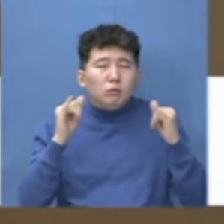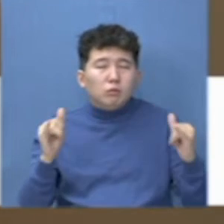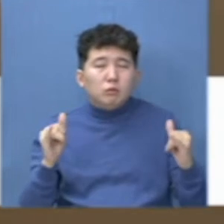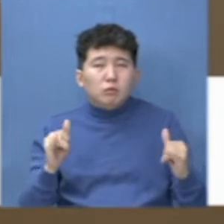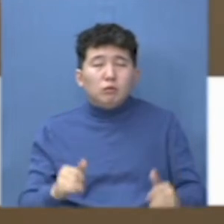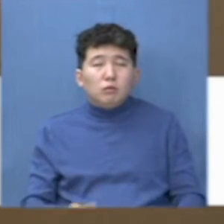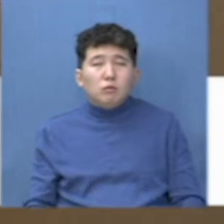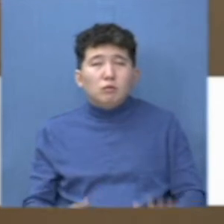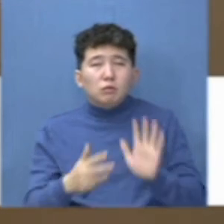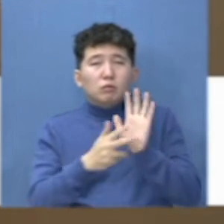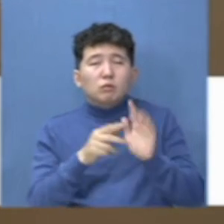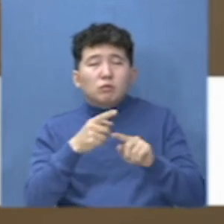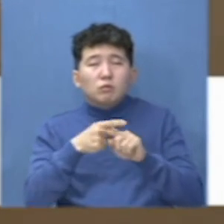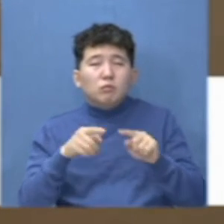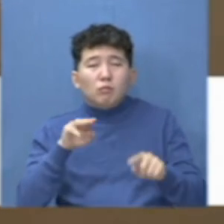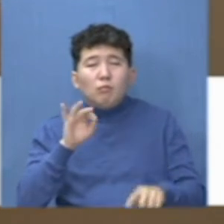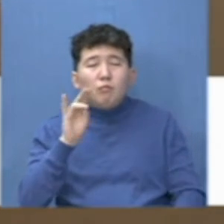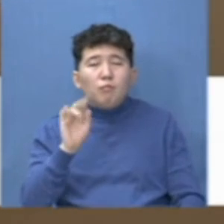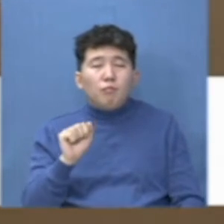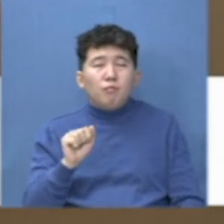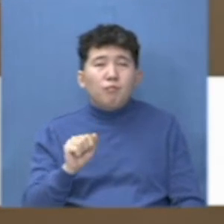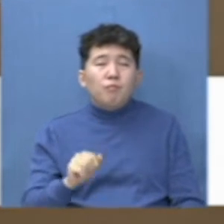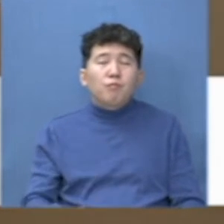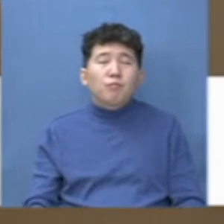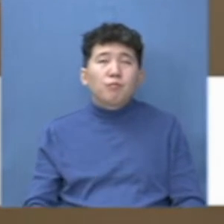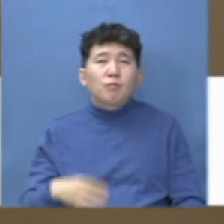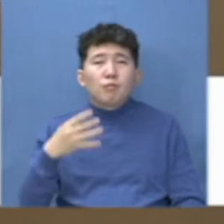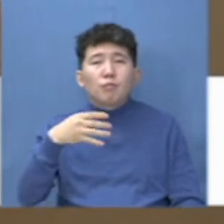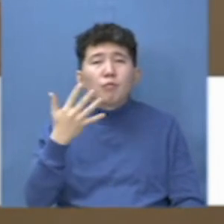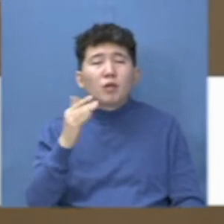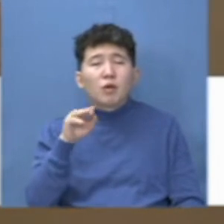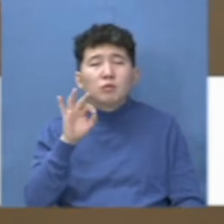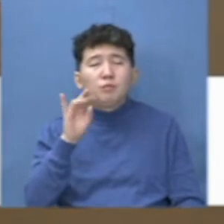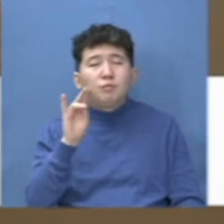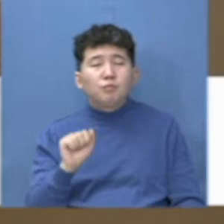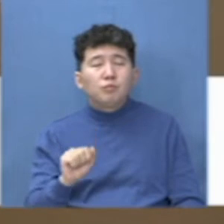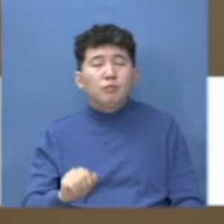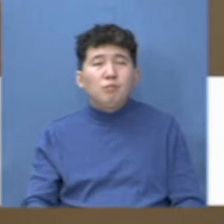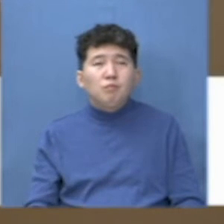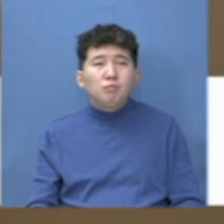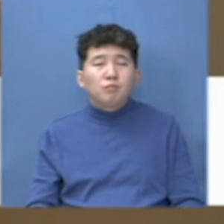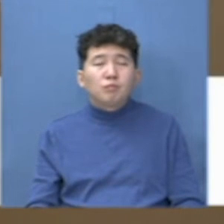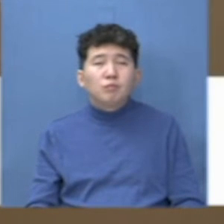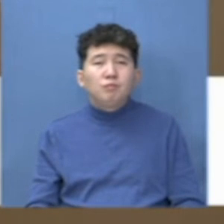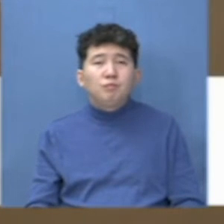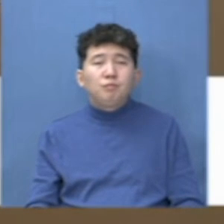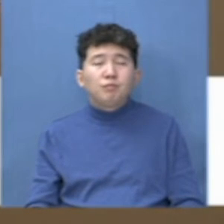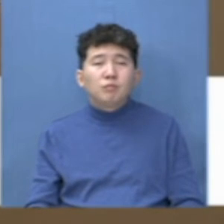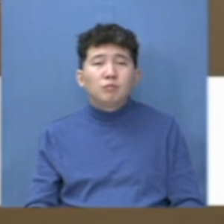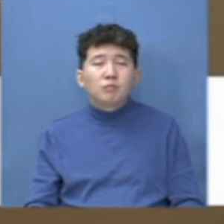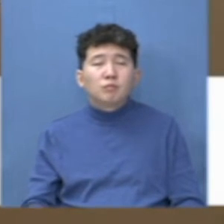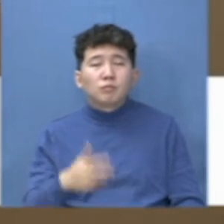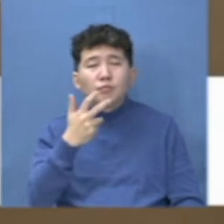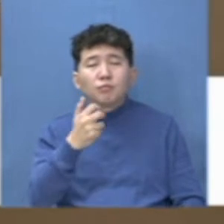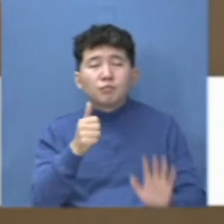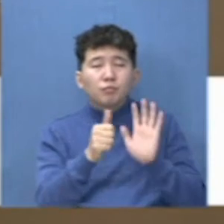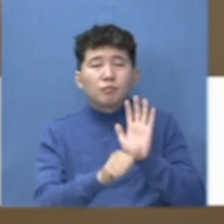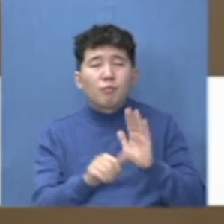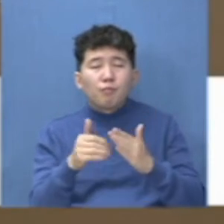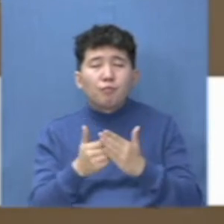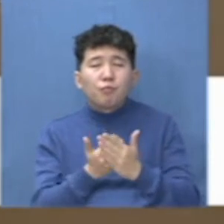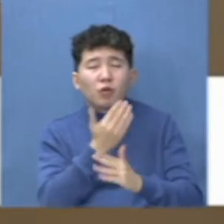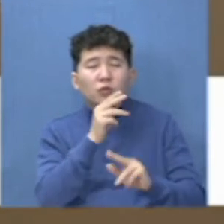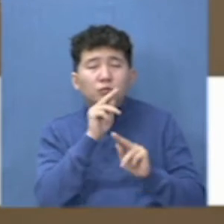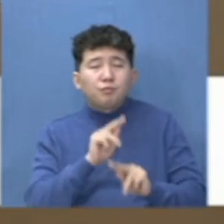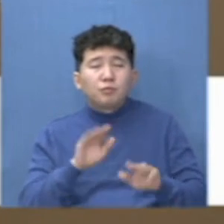8,5 мың тонна арқан балық, 1 тонна тұқы, 45 тонна бекіре өндіреміз. Бастаманы іске асыру аясында 360 жаңа жұмыс